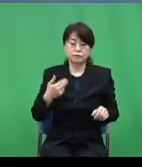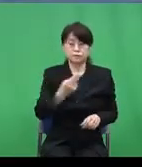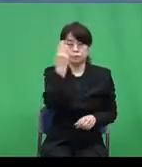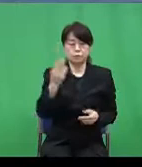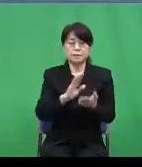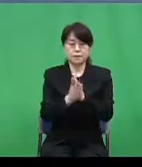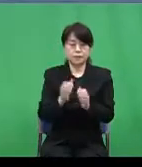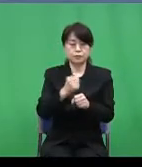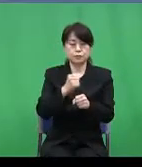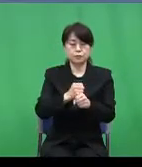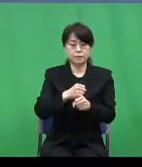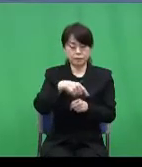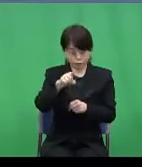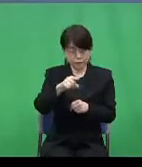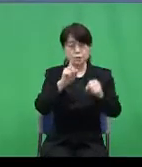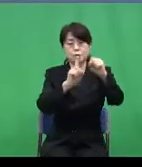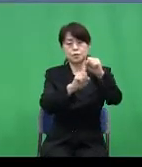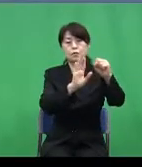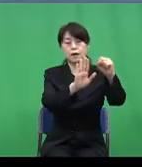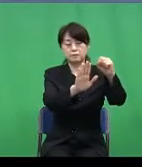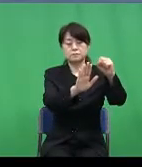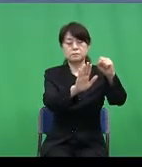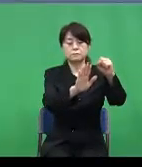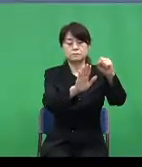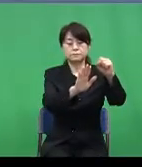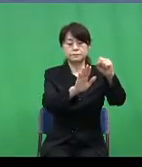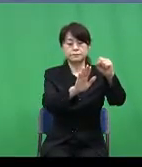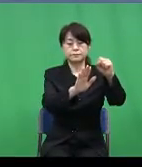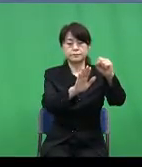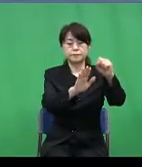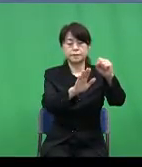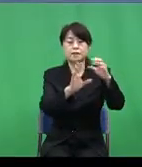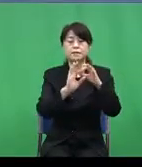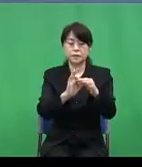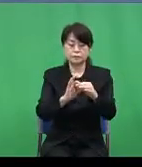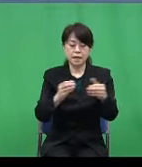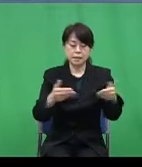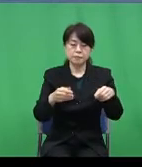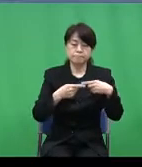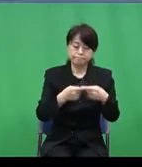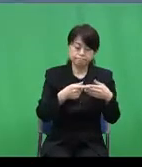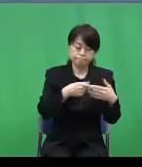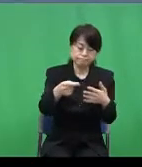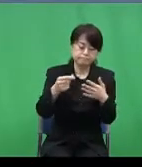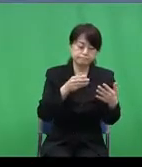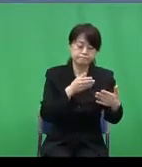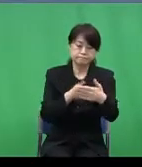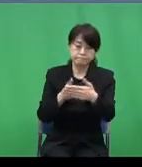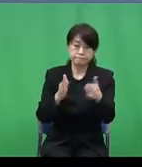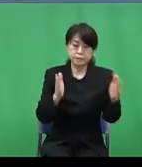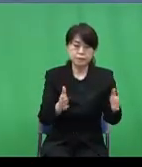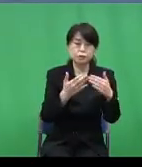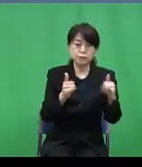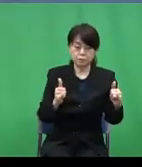たいということですから、まあ、そういう理念から言えば、まあ、就職氷河期の方とか、まあ、引きこもり